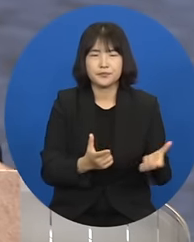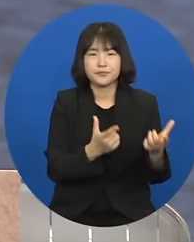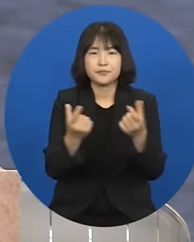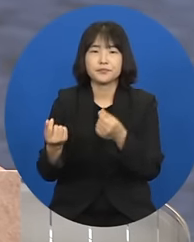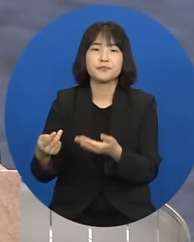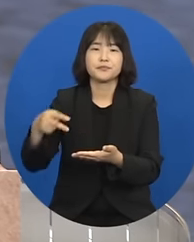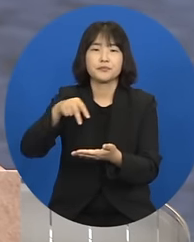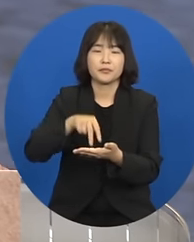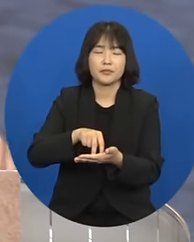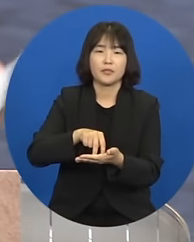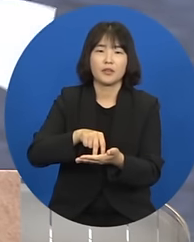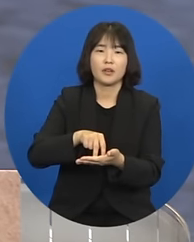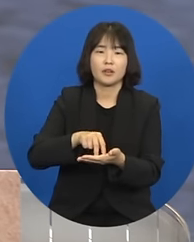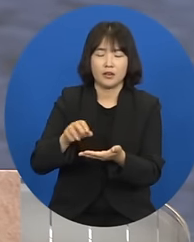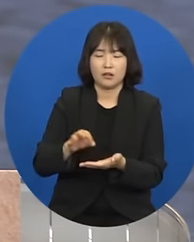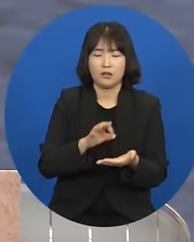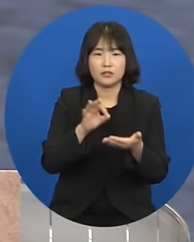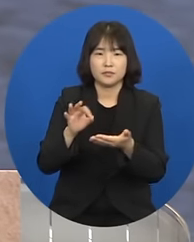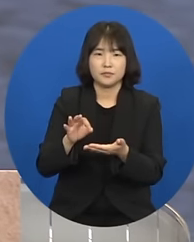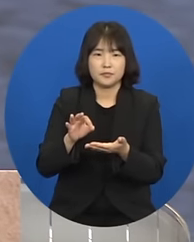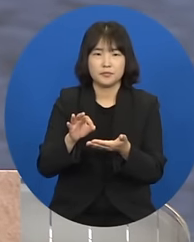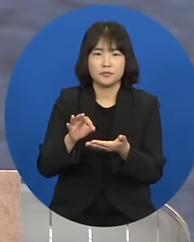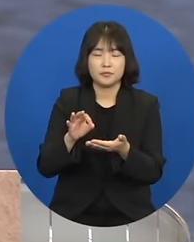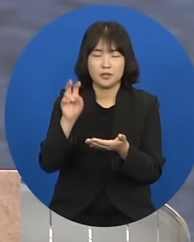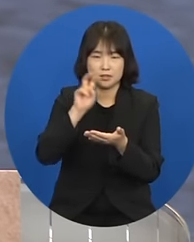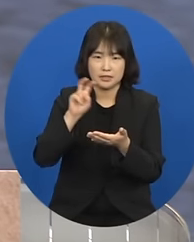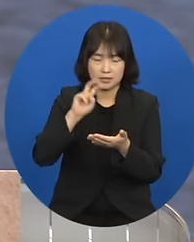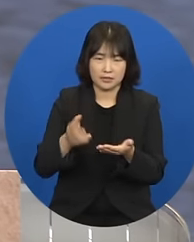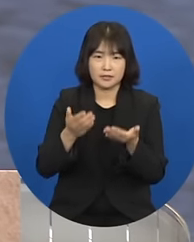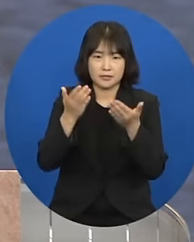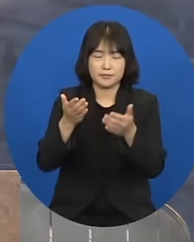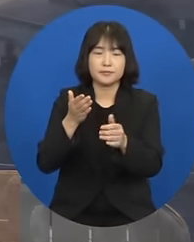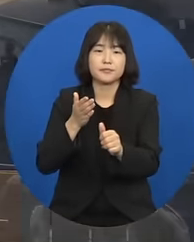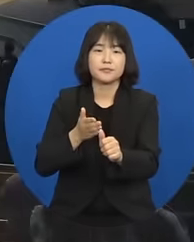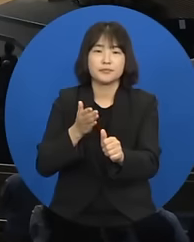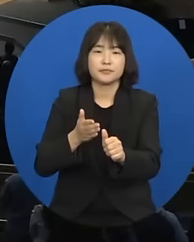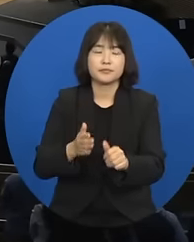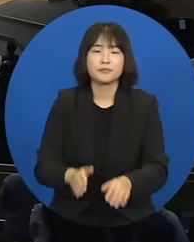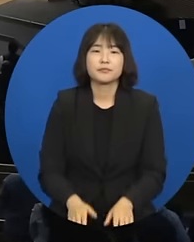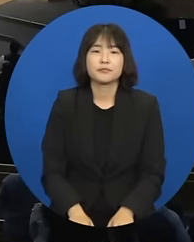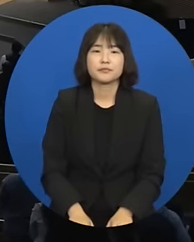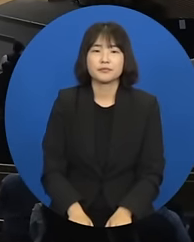일어나셔서 준비하신 예물 드리며 말씀 앞에서 우리 찬양하도록 하겠습니다.